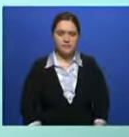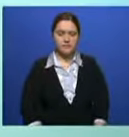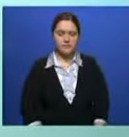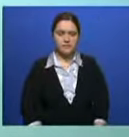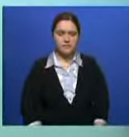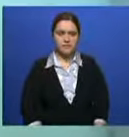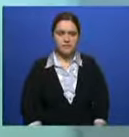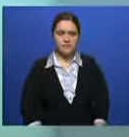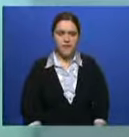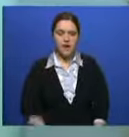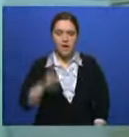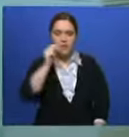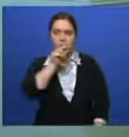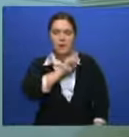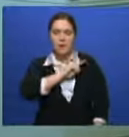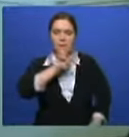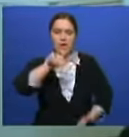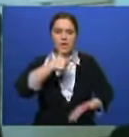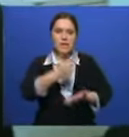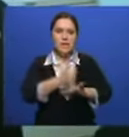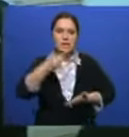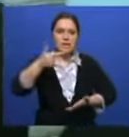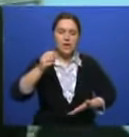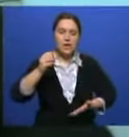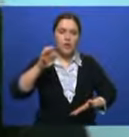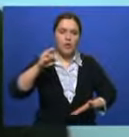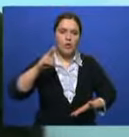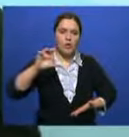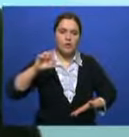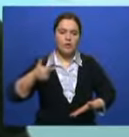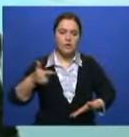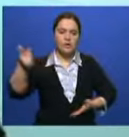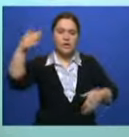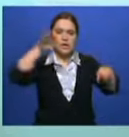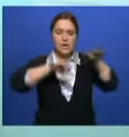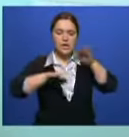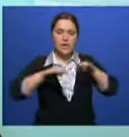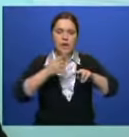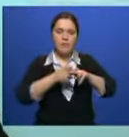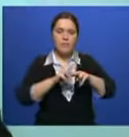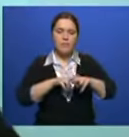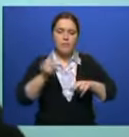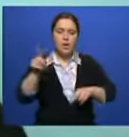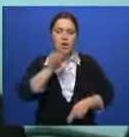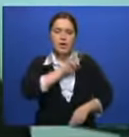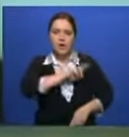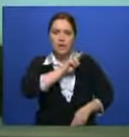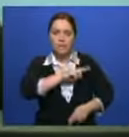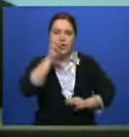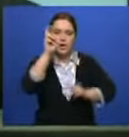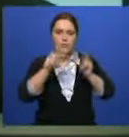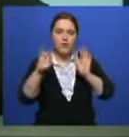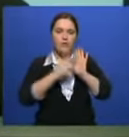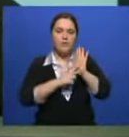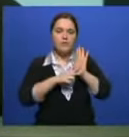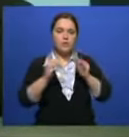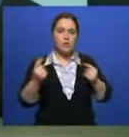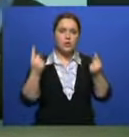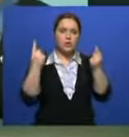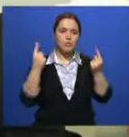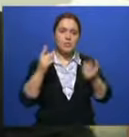Александр Сухоруков работает главным геологом в одной из горнорудной компании. Накануне он отпраздновал свое 80-летие. Но несмотря